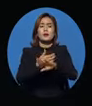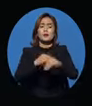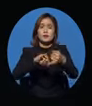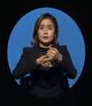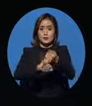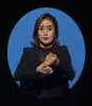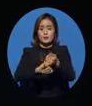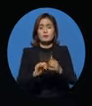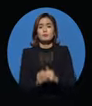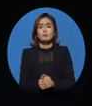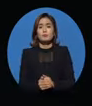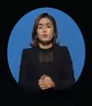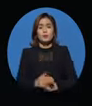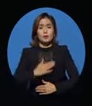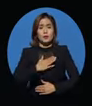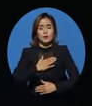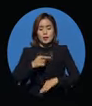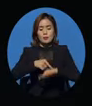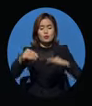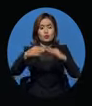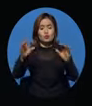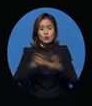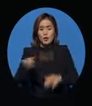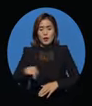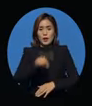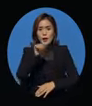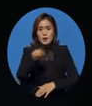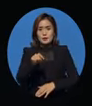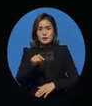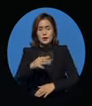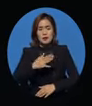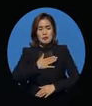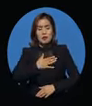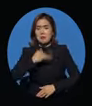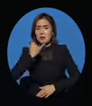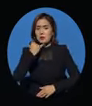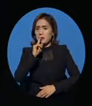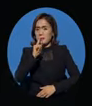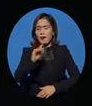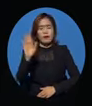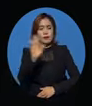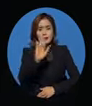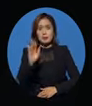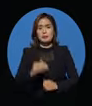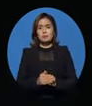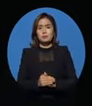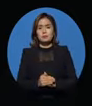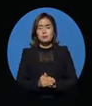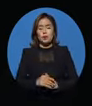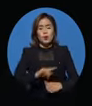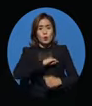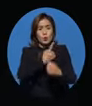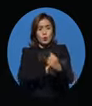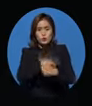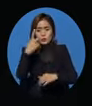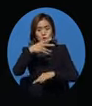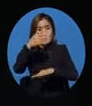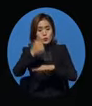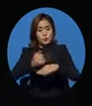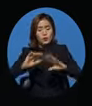씁니다 먼저 홍영표 민주당 에서 내로 남 부른 더 이상 없을 것입니다 권혁 이 조사 결과